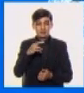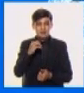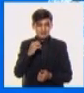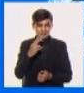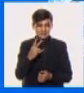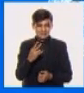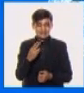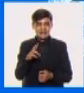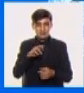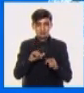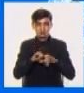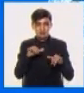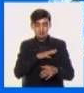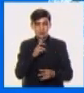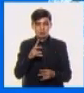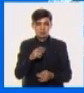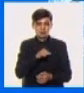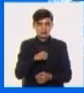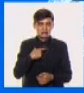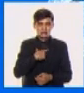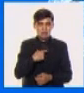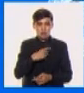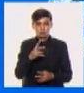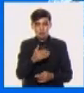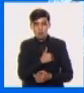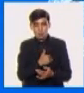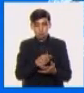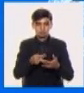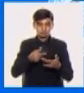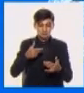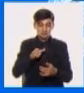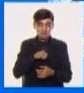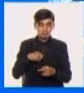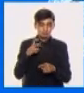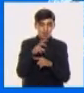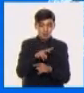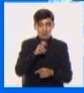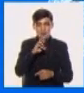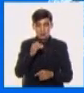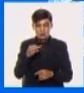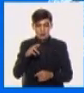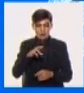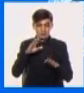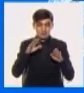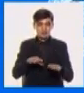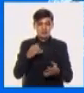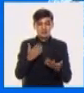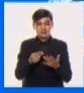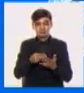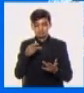когда каждый назначает себе и желает сдать по самообращению в лаборатории, а также